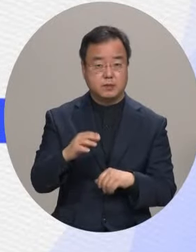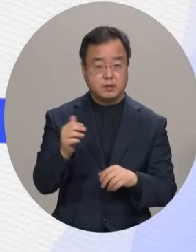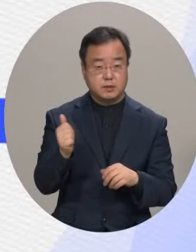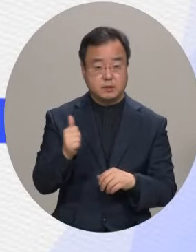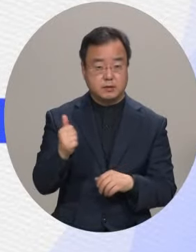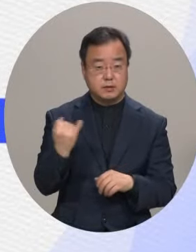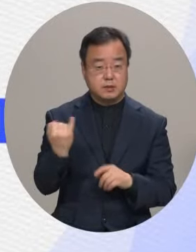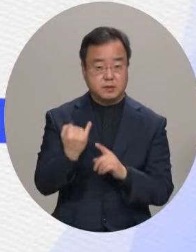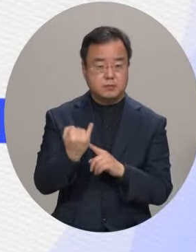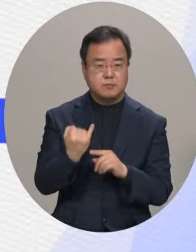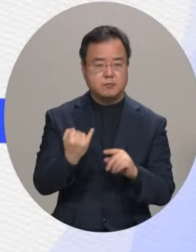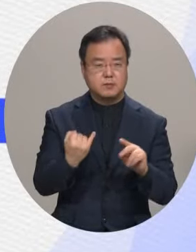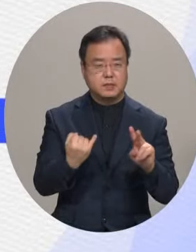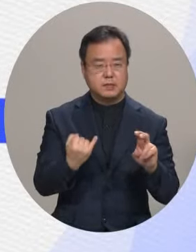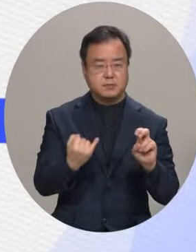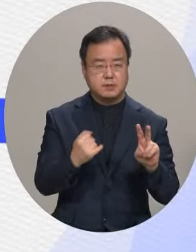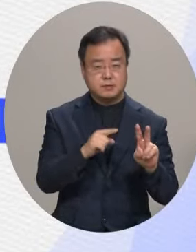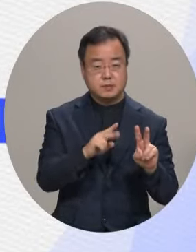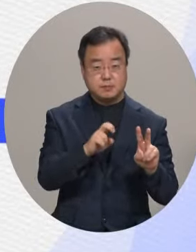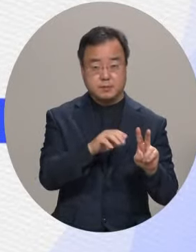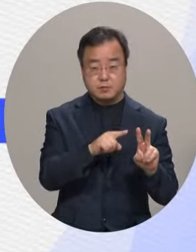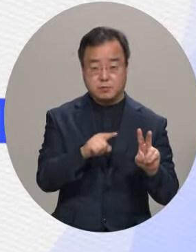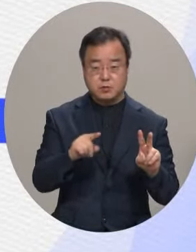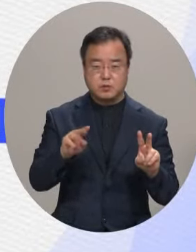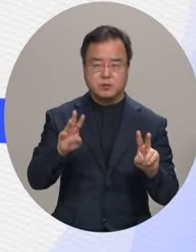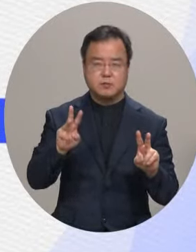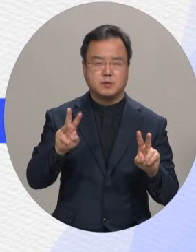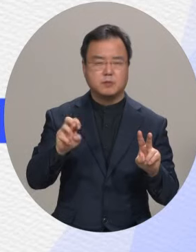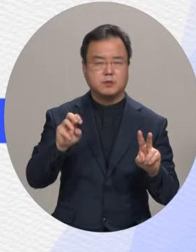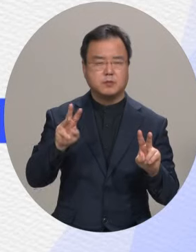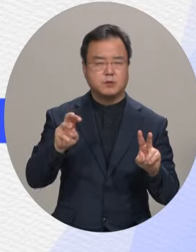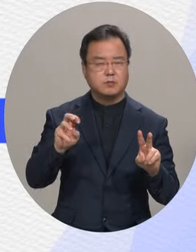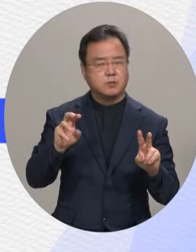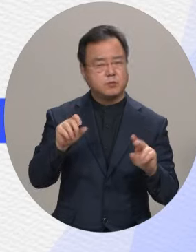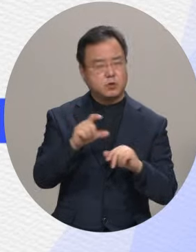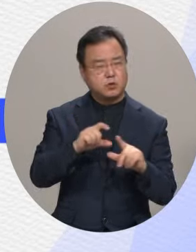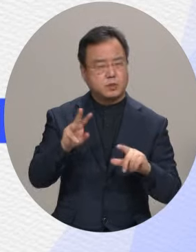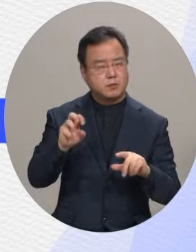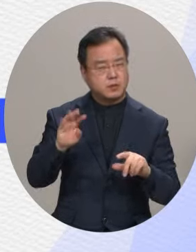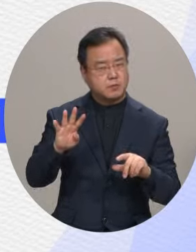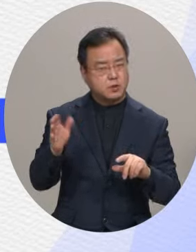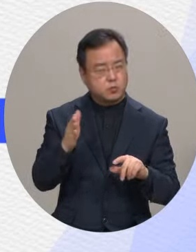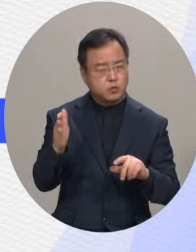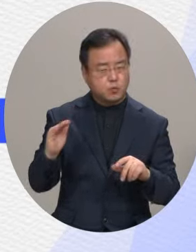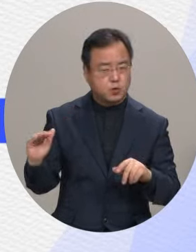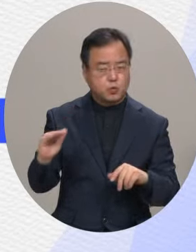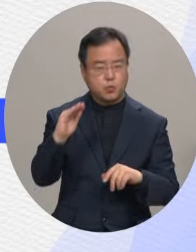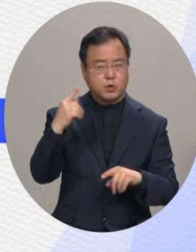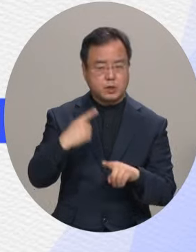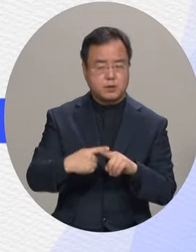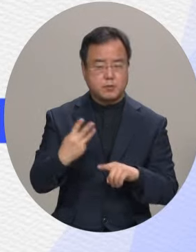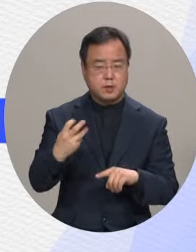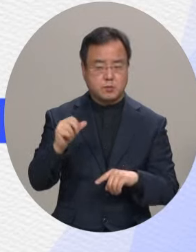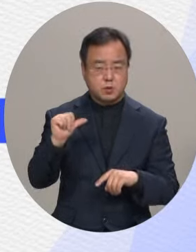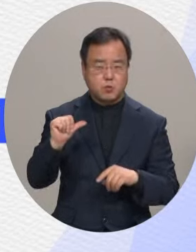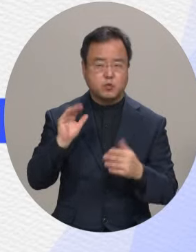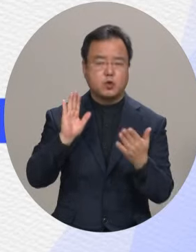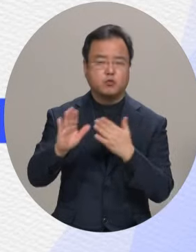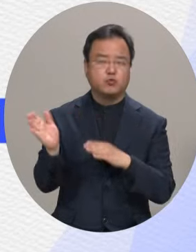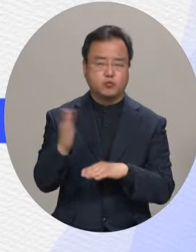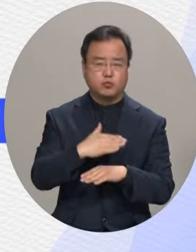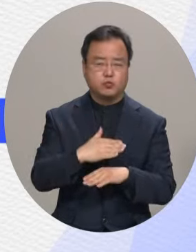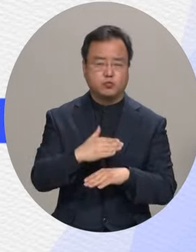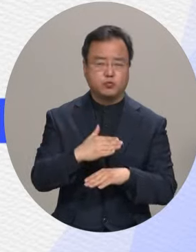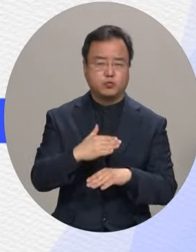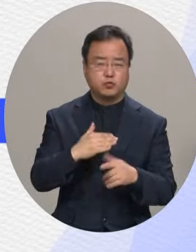34세까지 각각 77% 72% 어 높은 노동시장 참여율을 보이다가 35세 이후에는